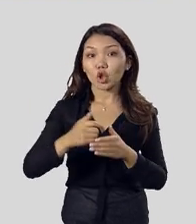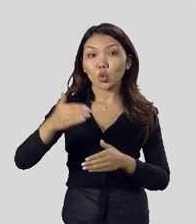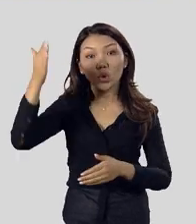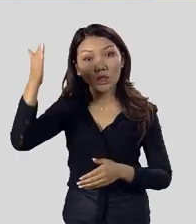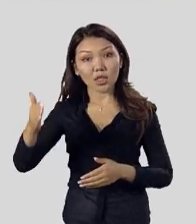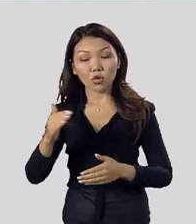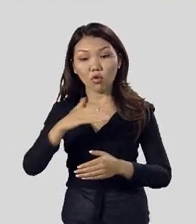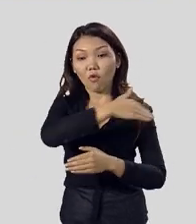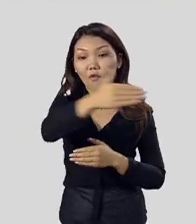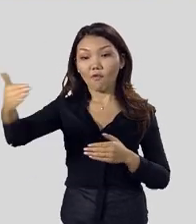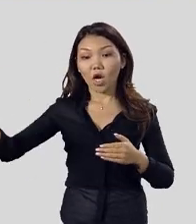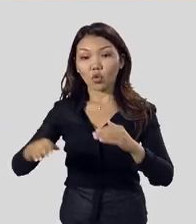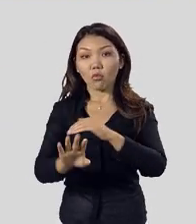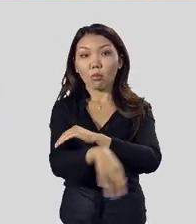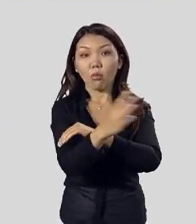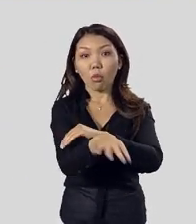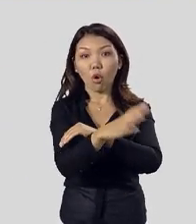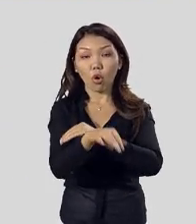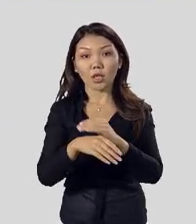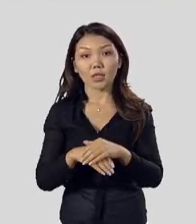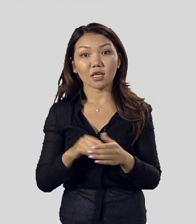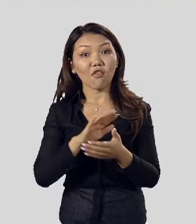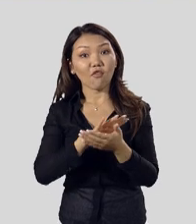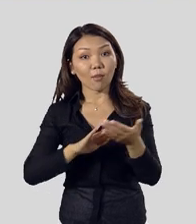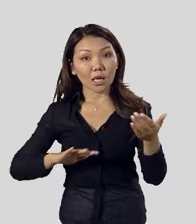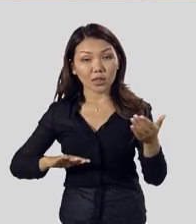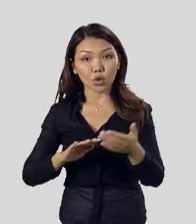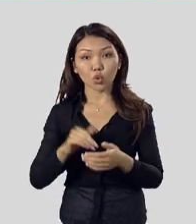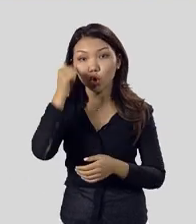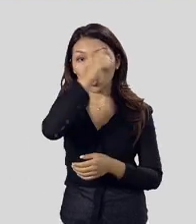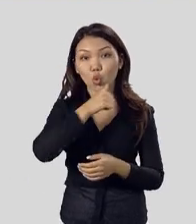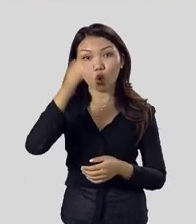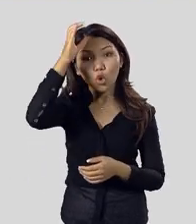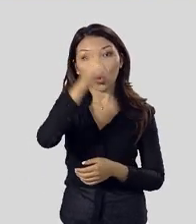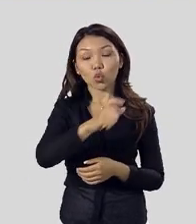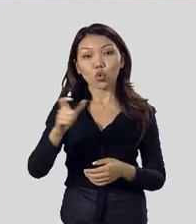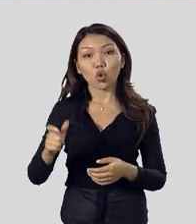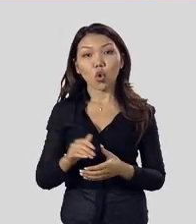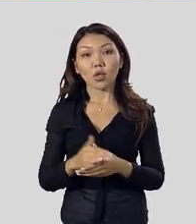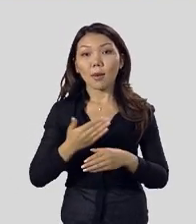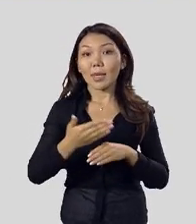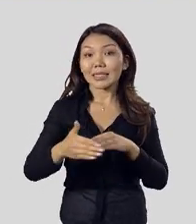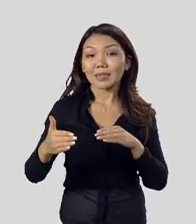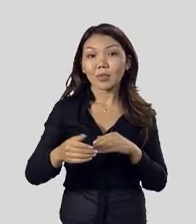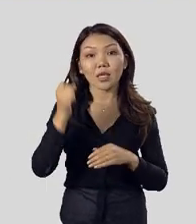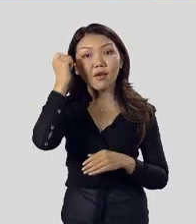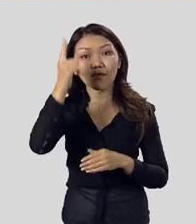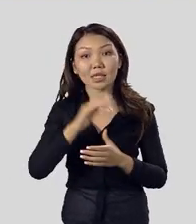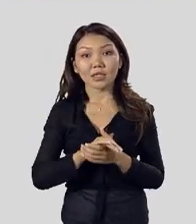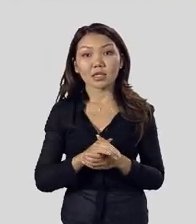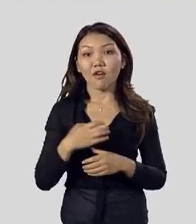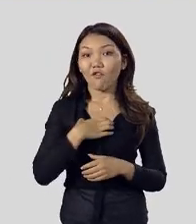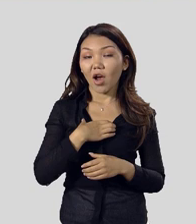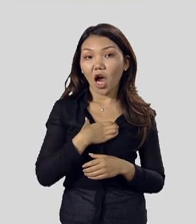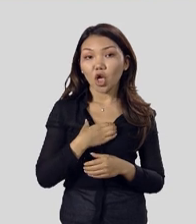вокруг полости в последующие годы ученые постепенно выяснили важную роль других